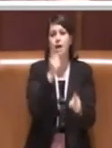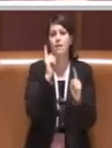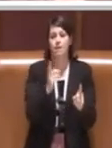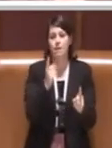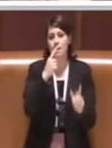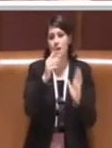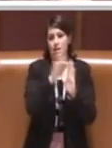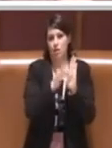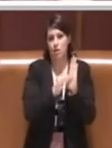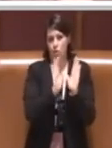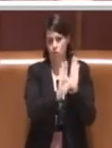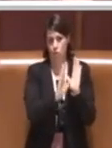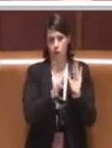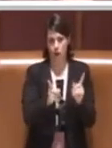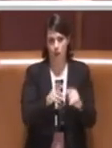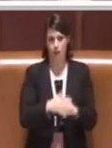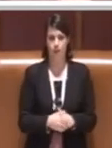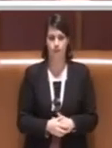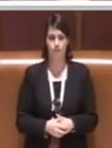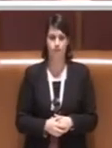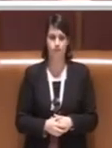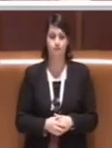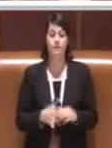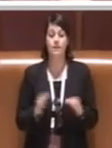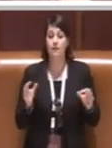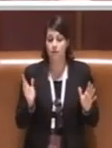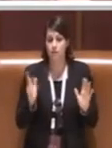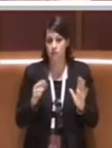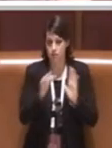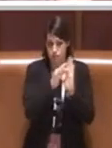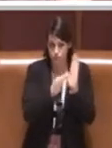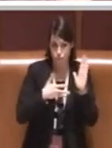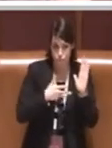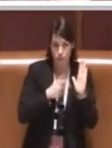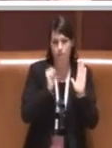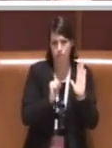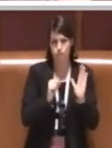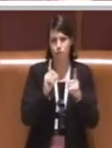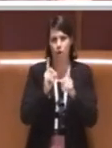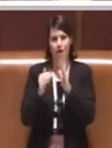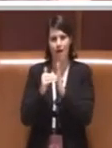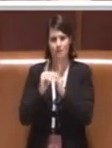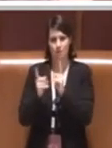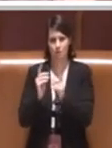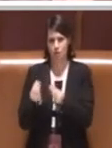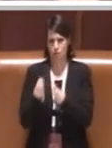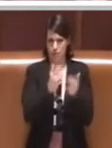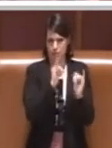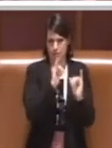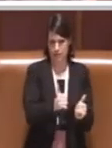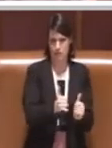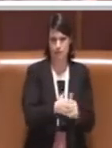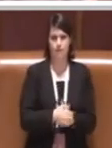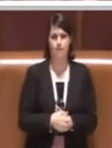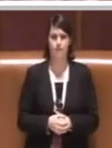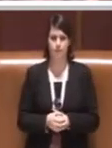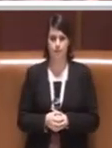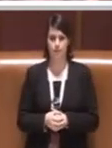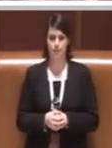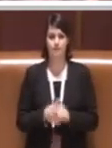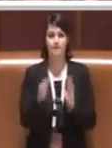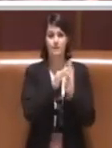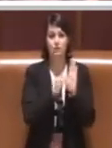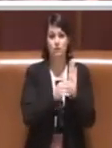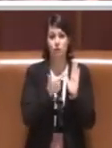occupanti, ma in possesso dei requisiti per accedere alle case popolari. Ecco, questo è il pezzo che diciamo